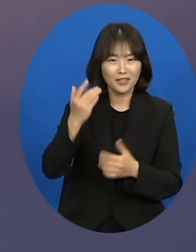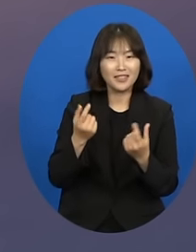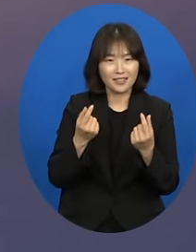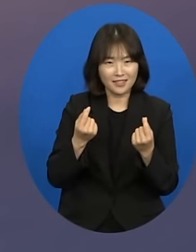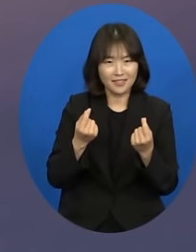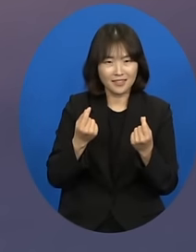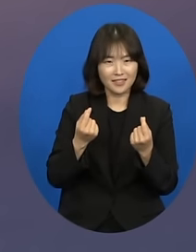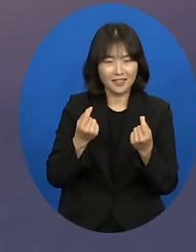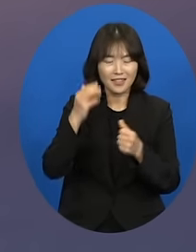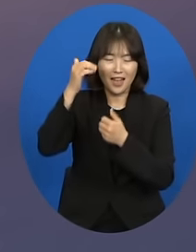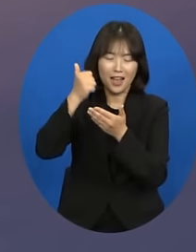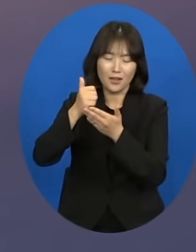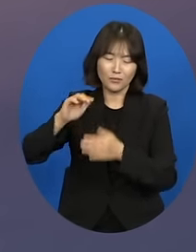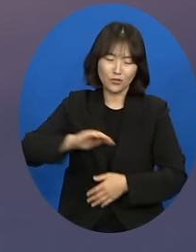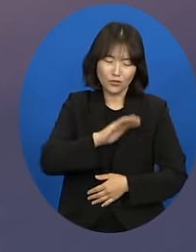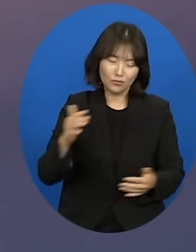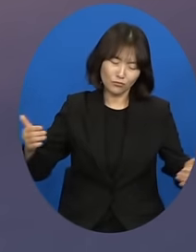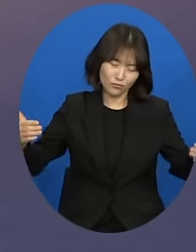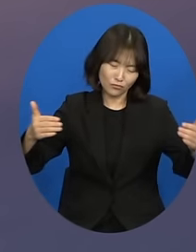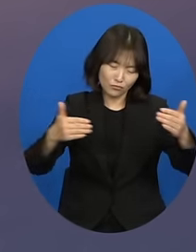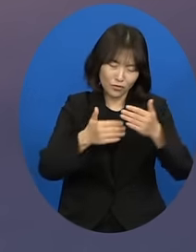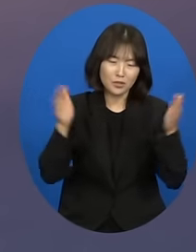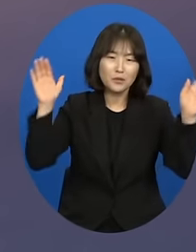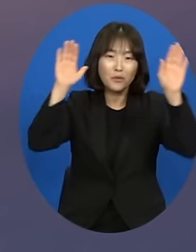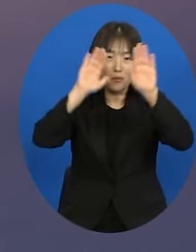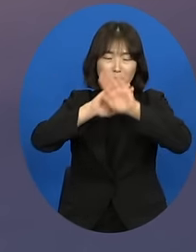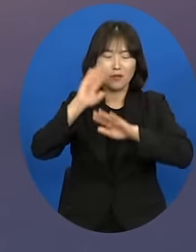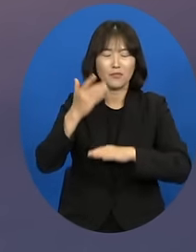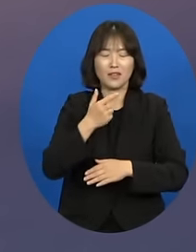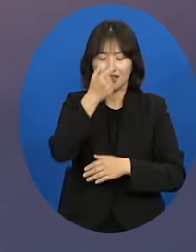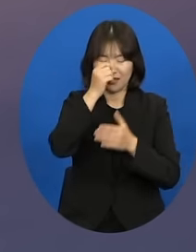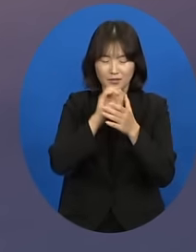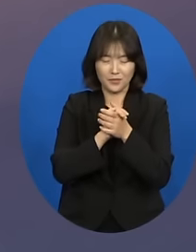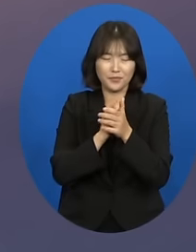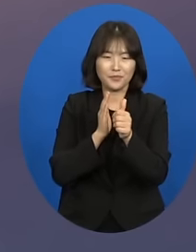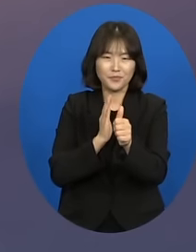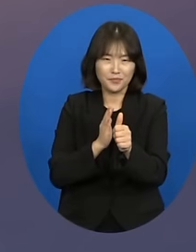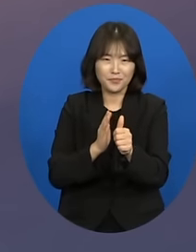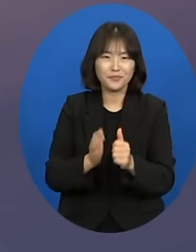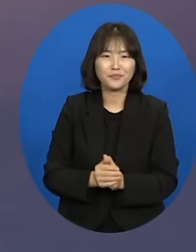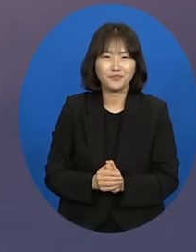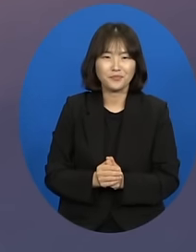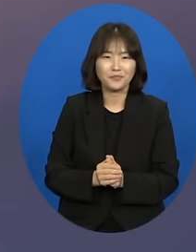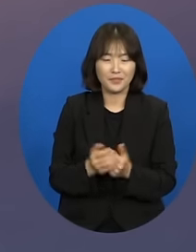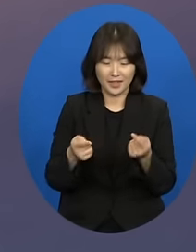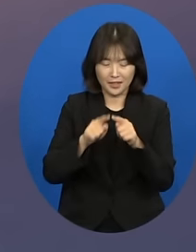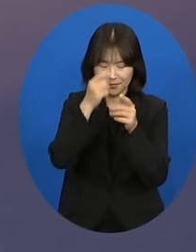품어주시는 그런 밤 되기를 기도합니다. 같이 한번 기도하겠습니다.